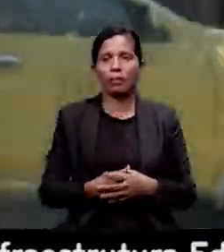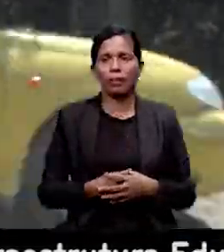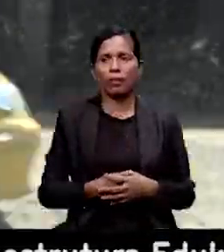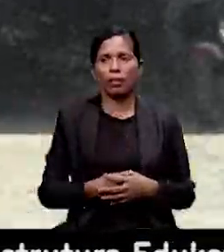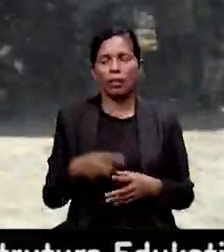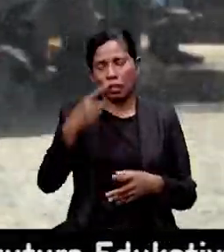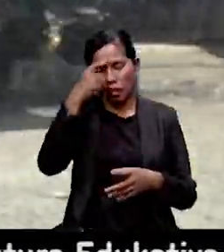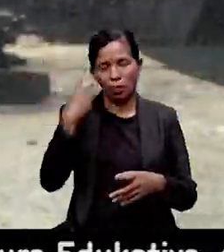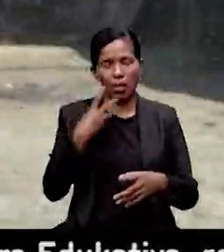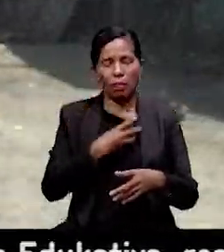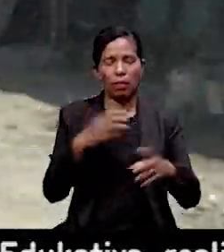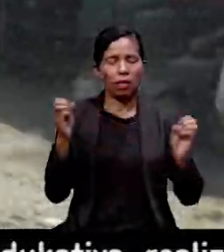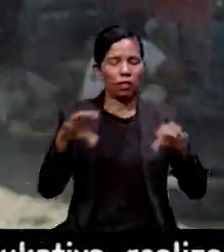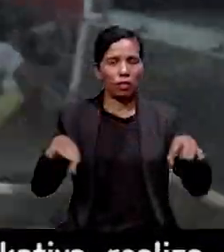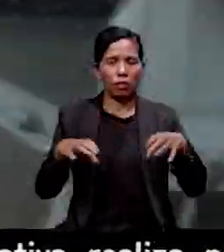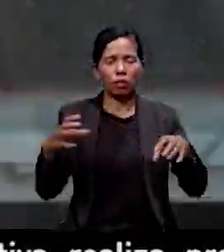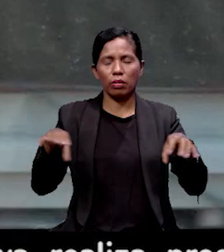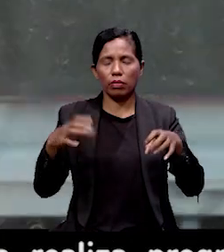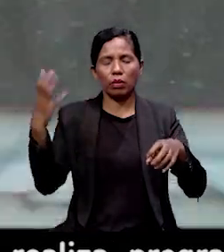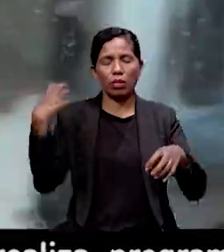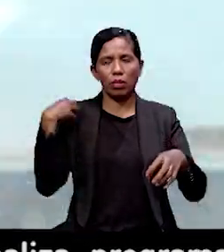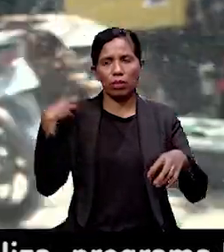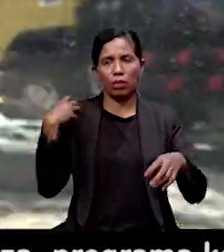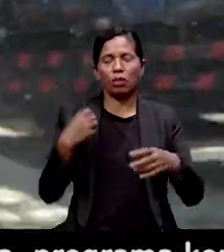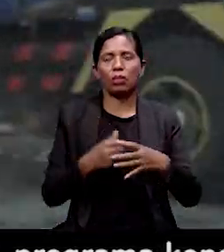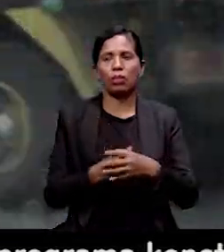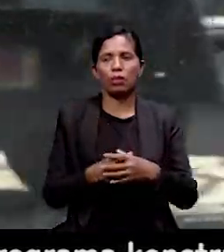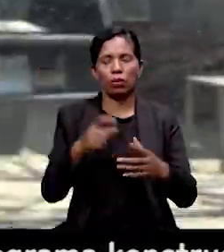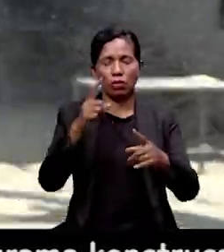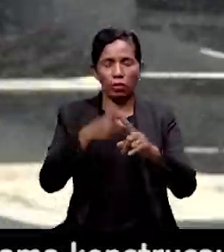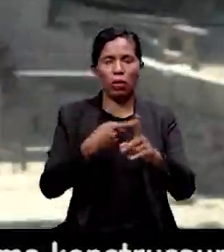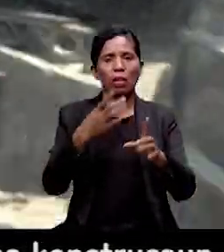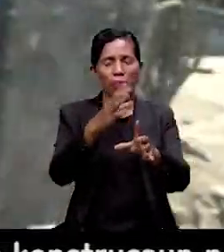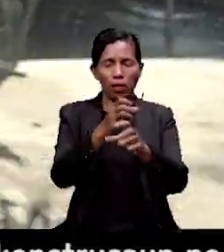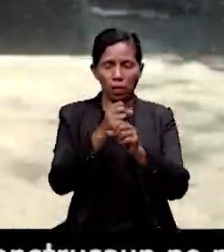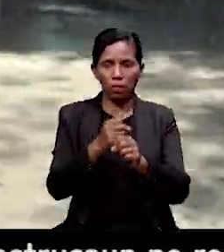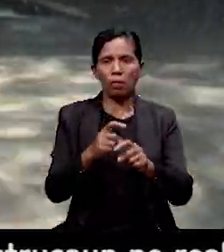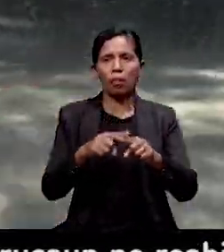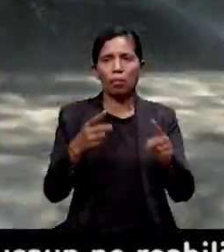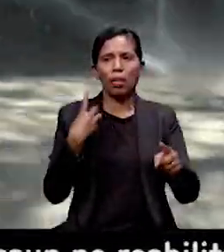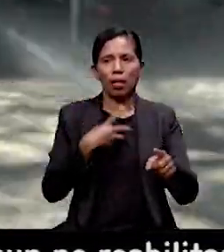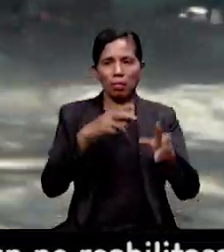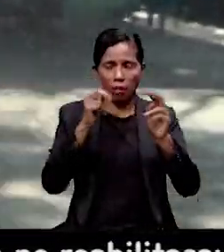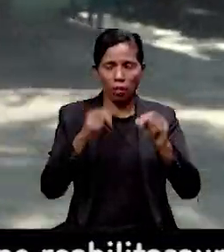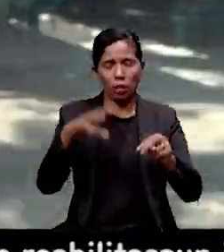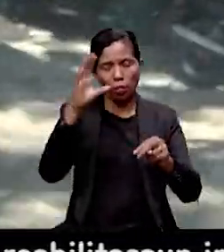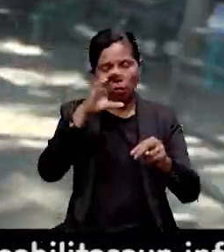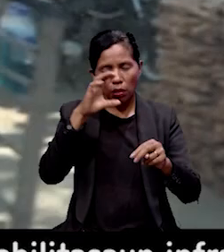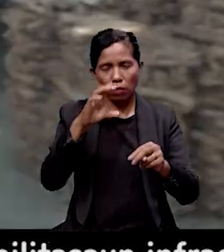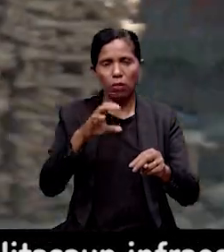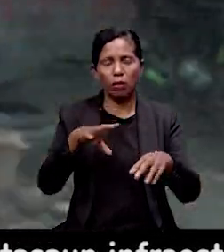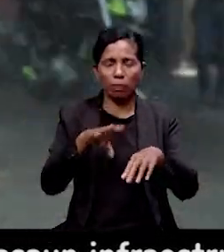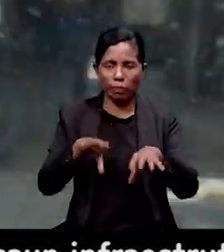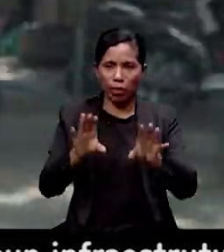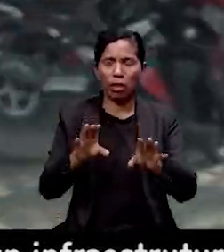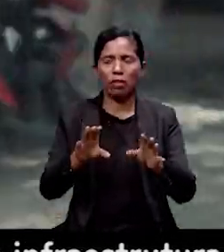los pegawe lor lorom batur ya kanto. Hori tofulang basimo. Mai be ami ten ser buka duni maheta. Ami